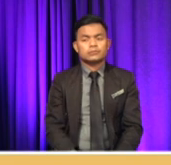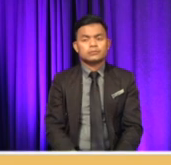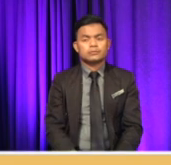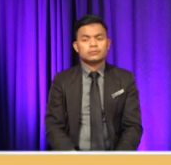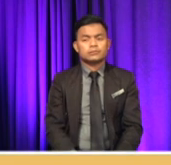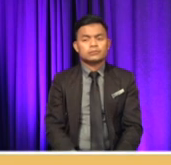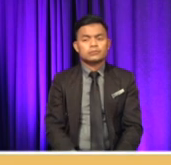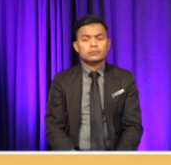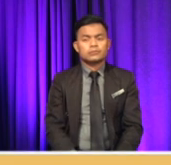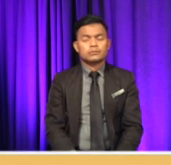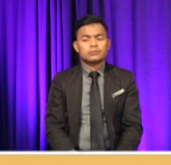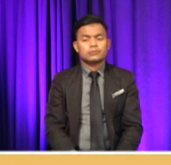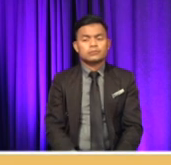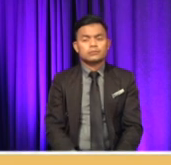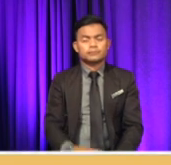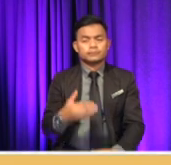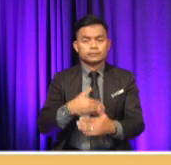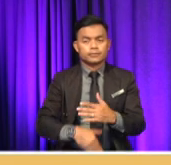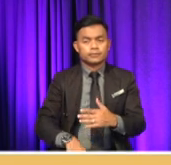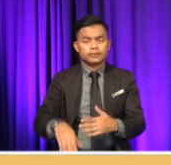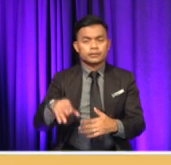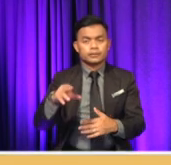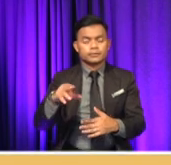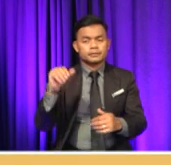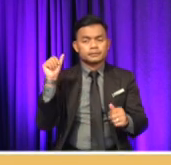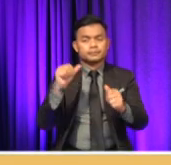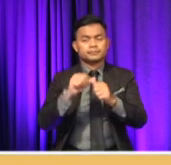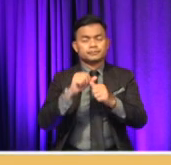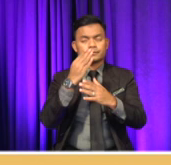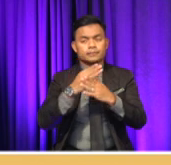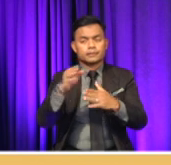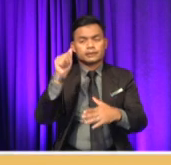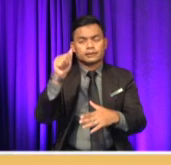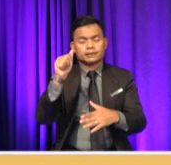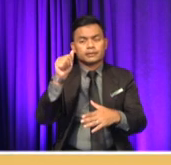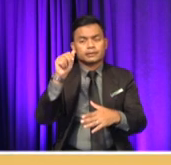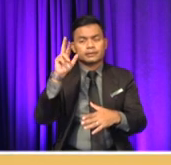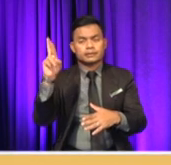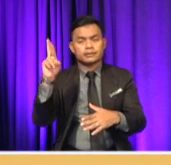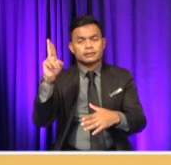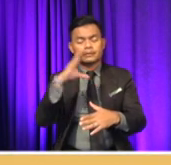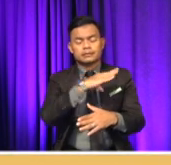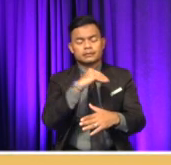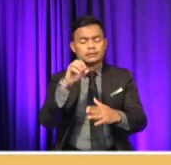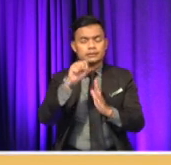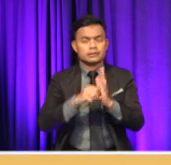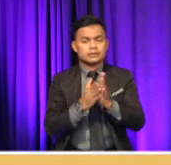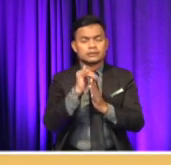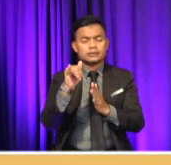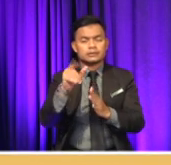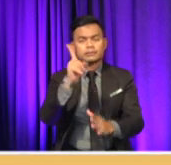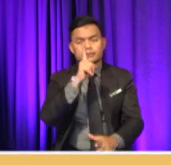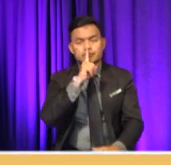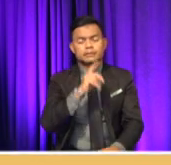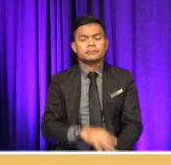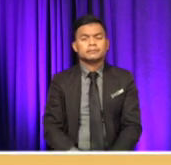teman-teman pada bagian masuk ke injak kau lempar-arab melalui bagian I ke A dan seterusnya ke penyenyap jadi apa di sini kita